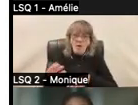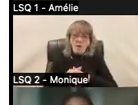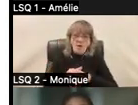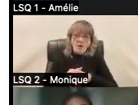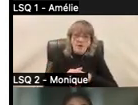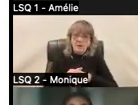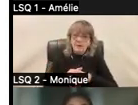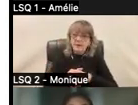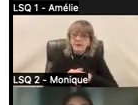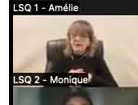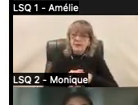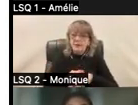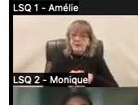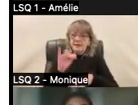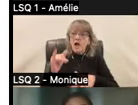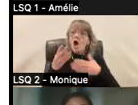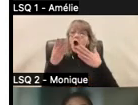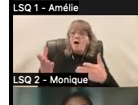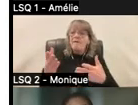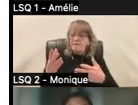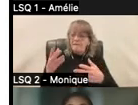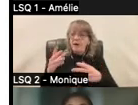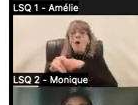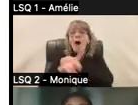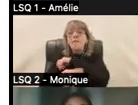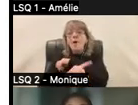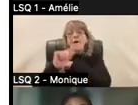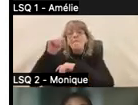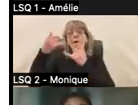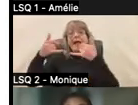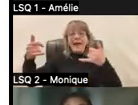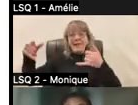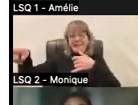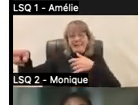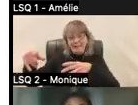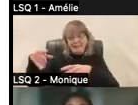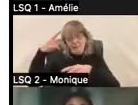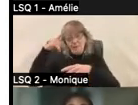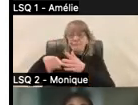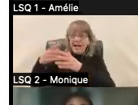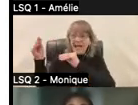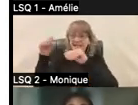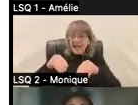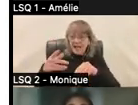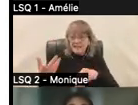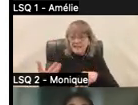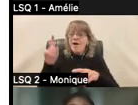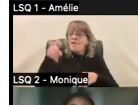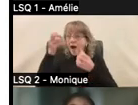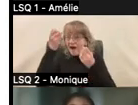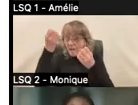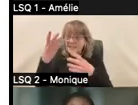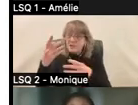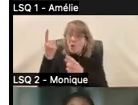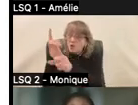est de fournir au personnel de première ligne du programme d'aide à la réinstallation des informations à jour